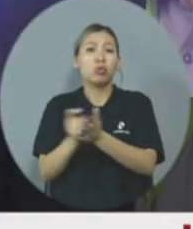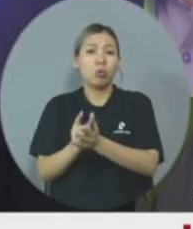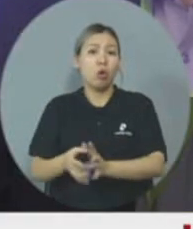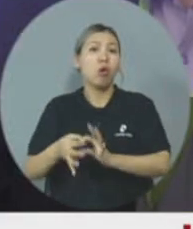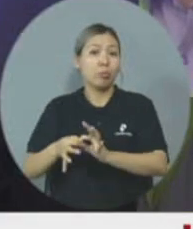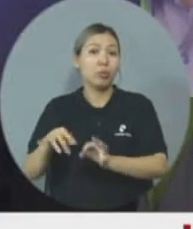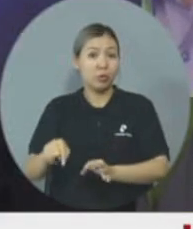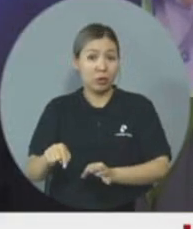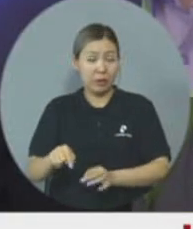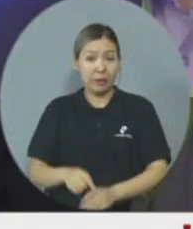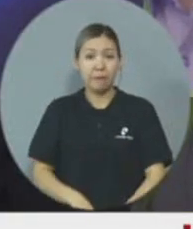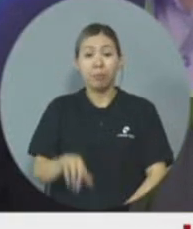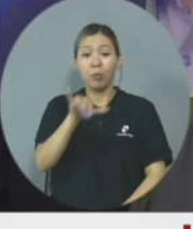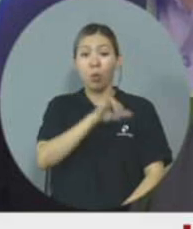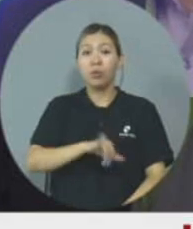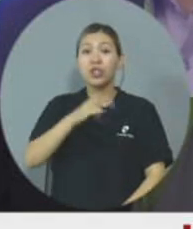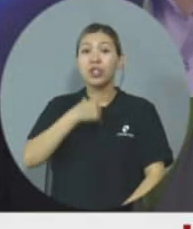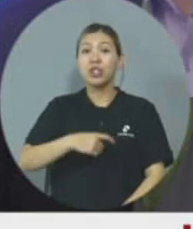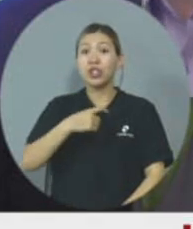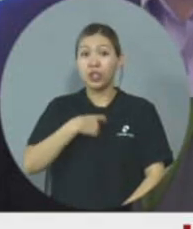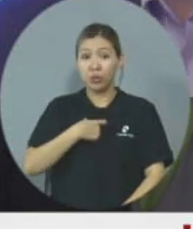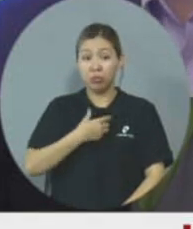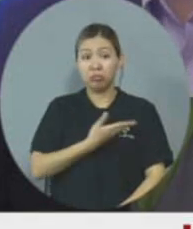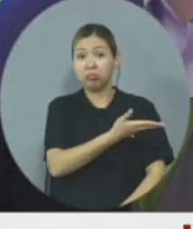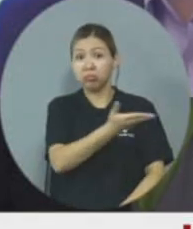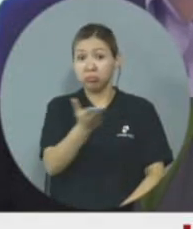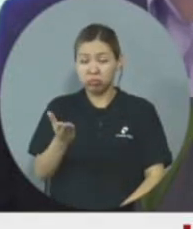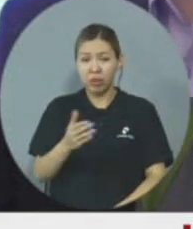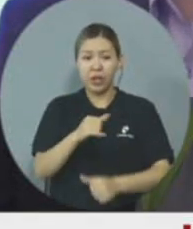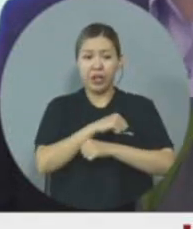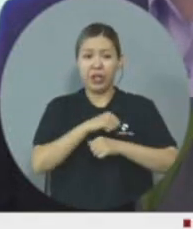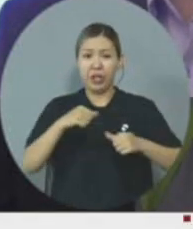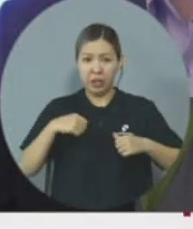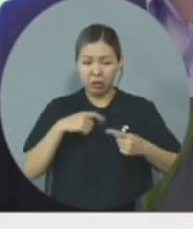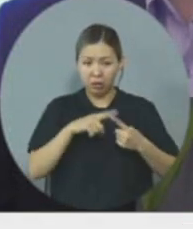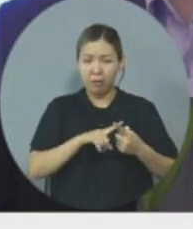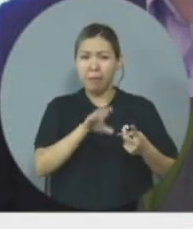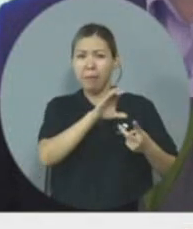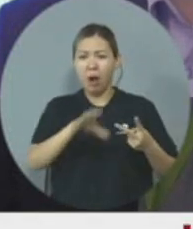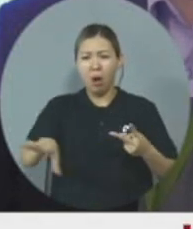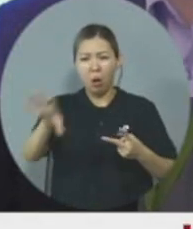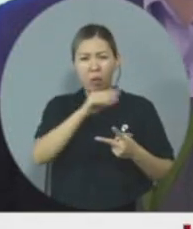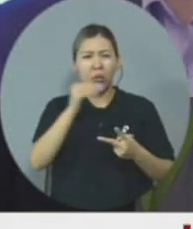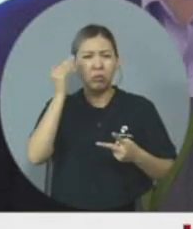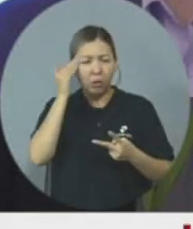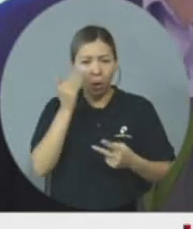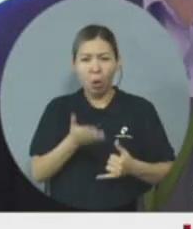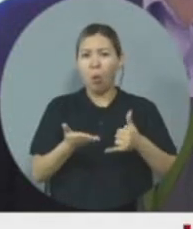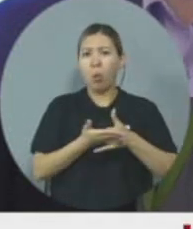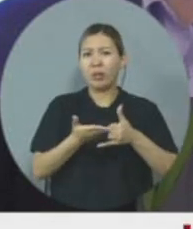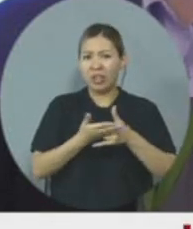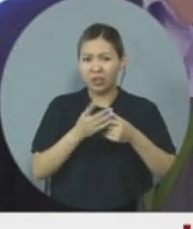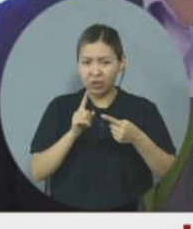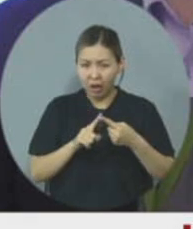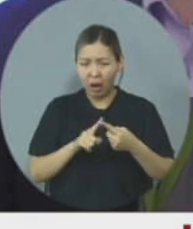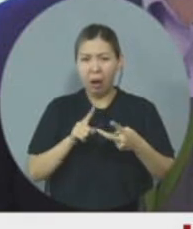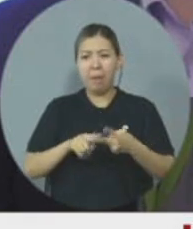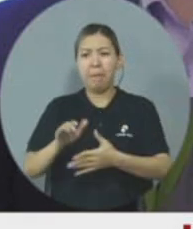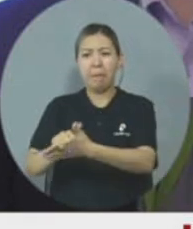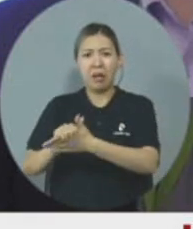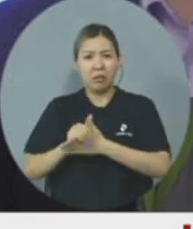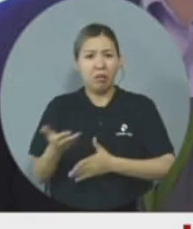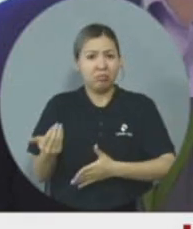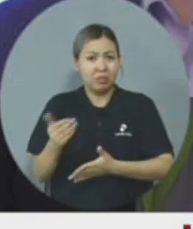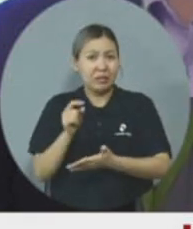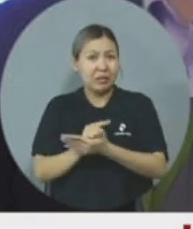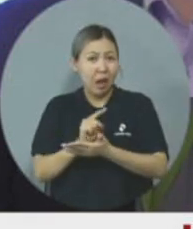гэж. Инх улсын хурлын гишүүдийн зүгээс иргэд аж ахуй нэгжид учирч байгаа урьдчилгаа төлбөр, барьцаа төлбөр зэрэг санхүүгийн дарамтыг